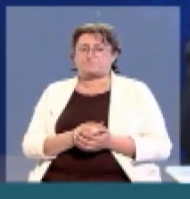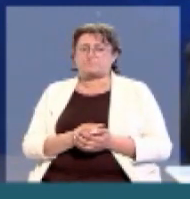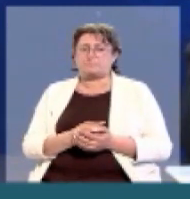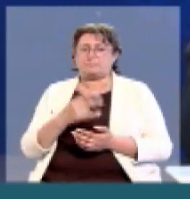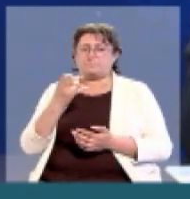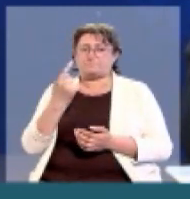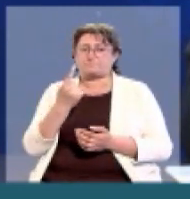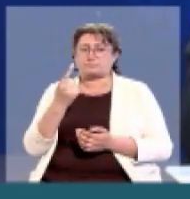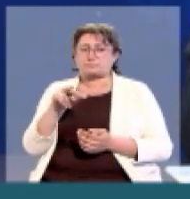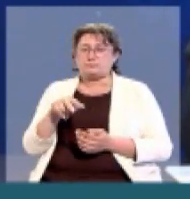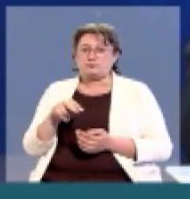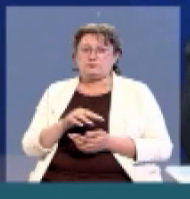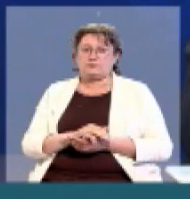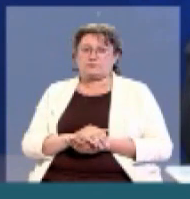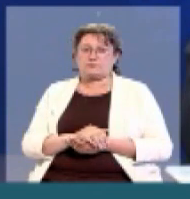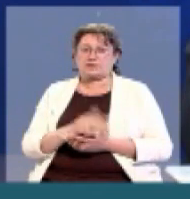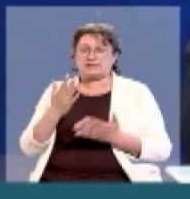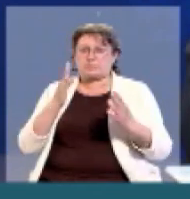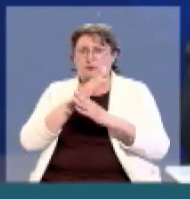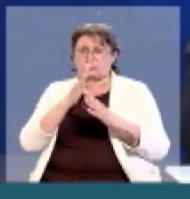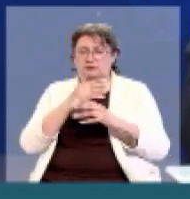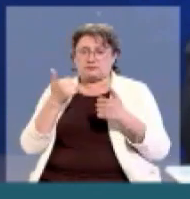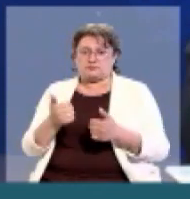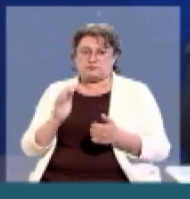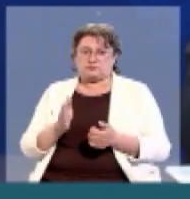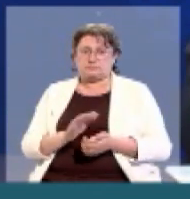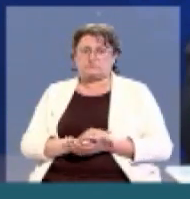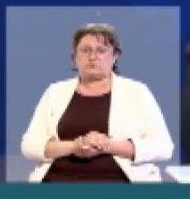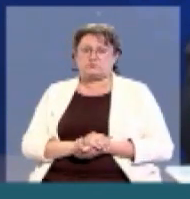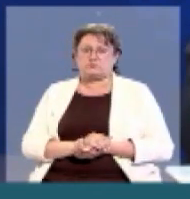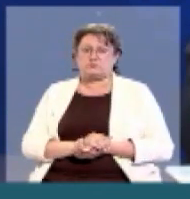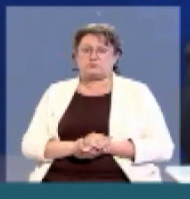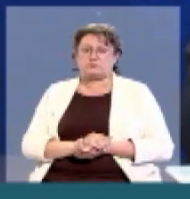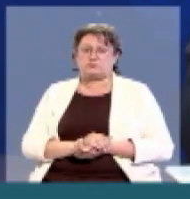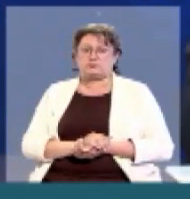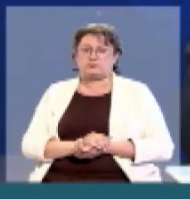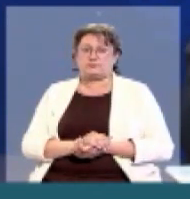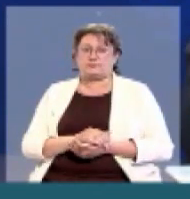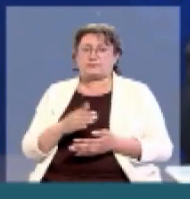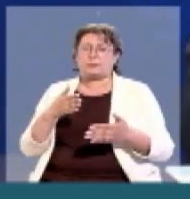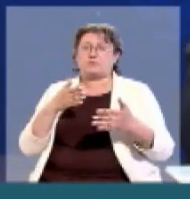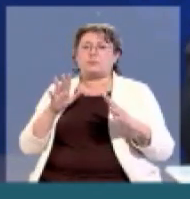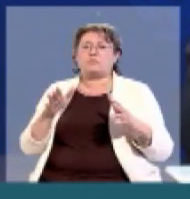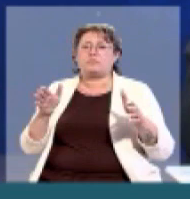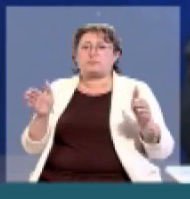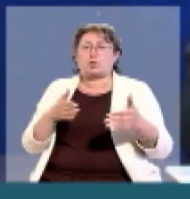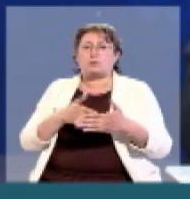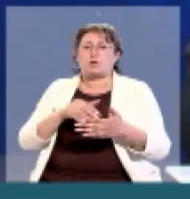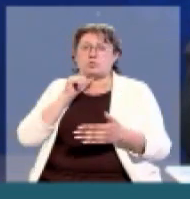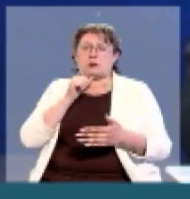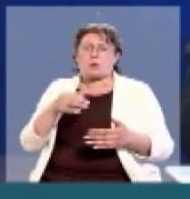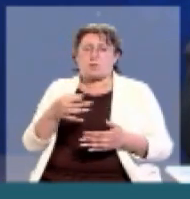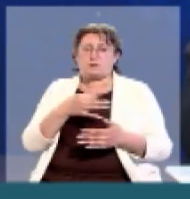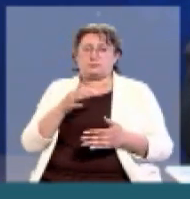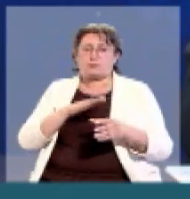на 1 июля. Если погодные условия дадут, на 1 июля, то есть в пределах Кустанайской области мы будем